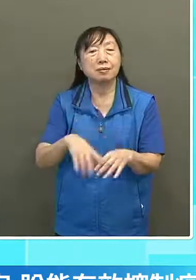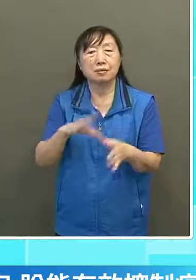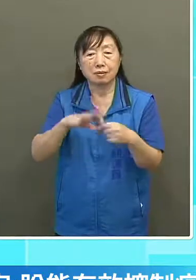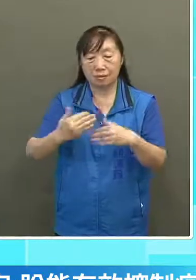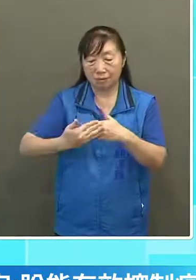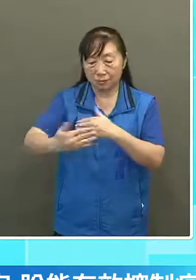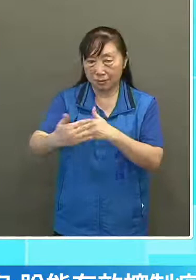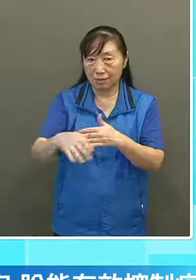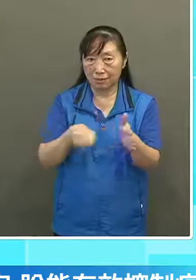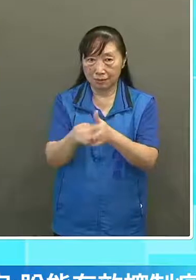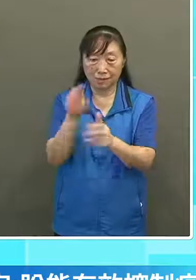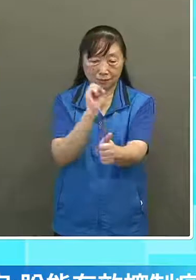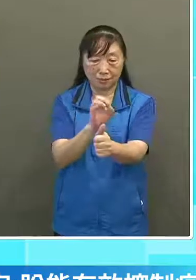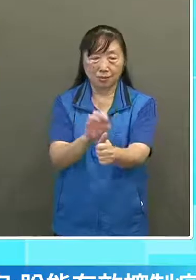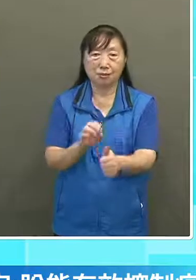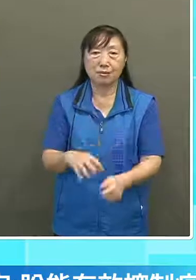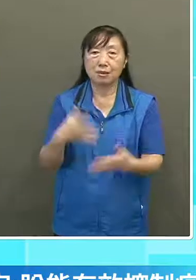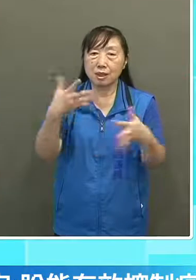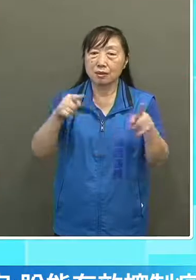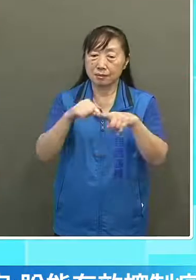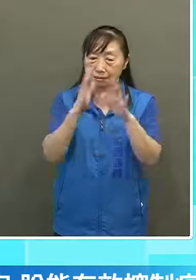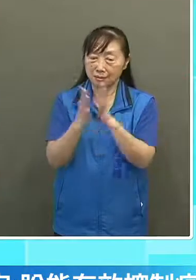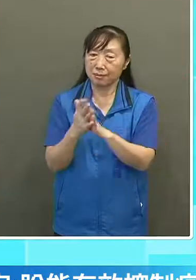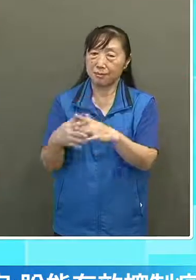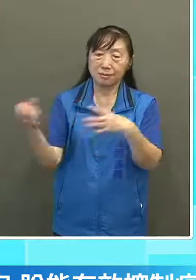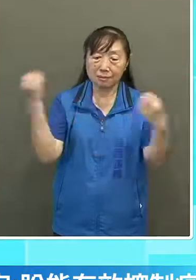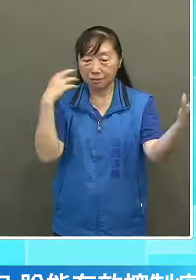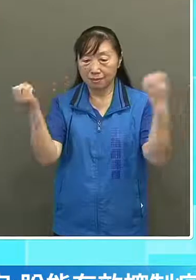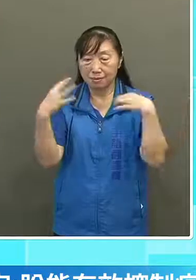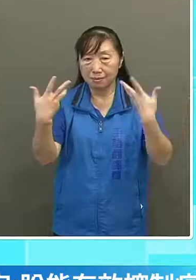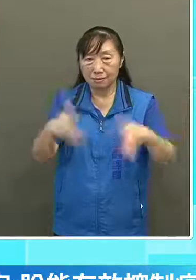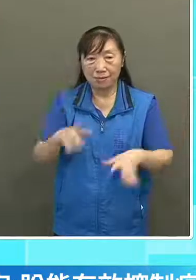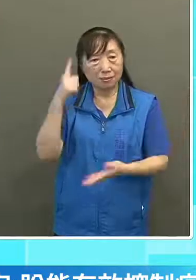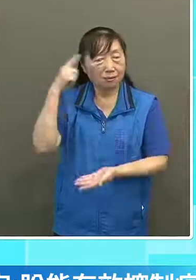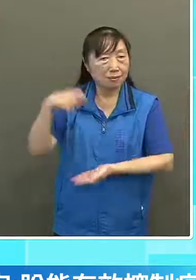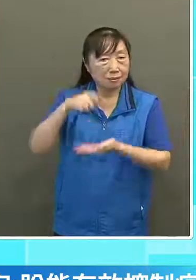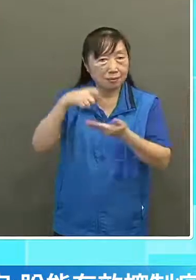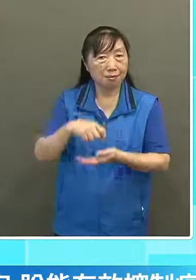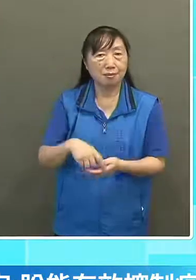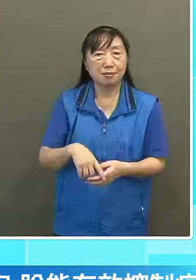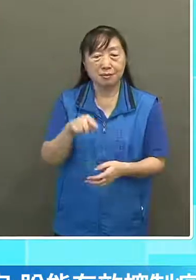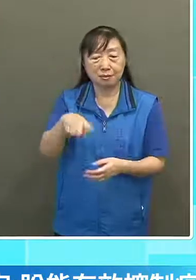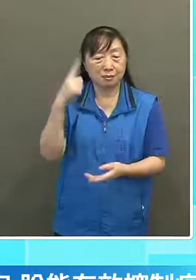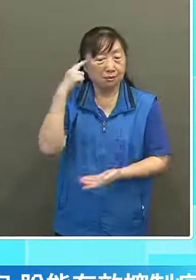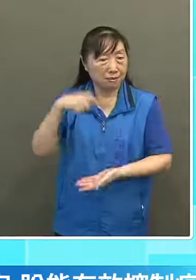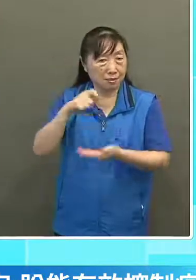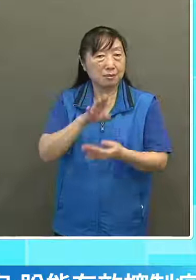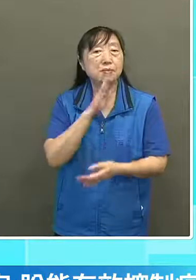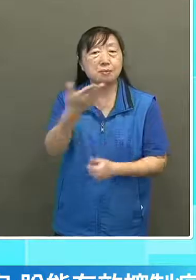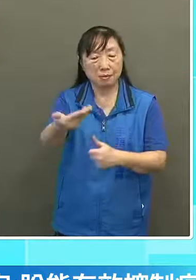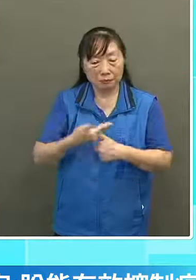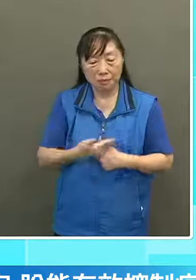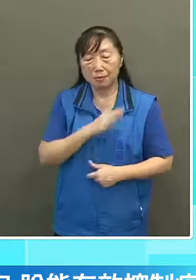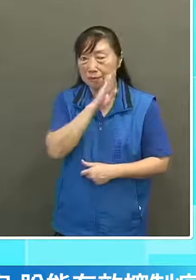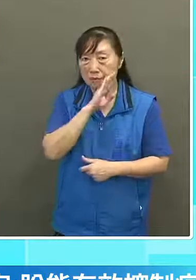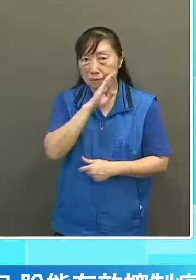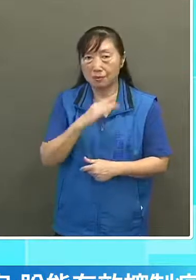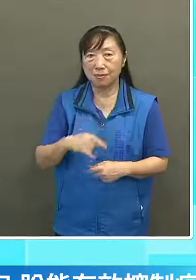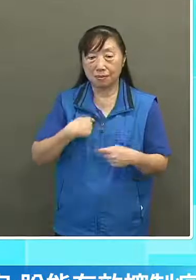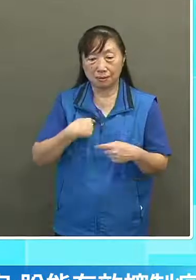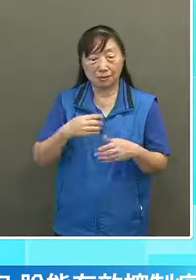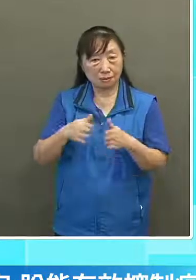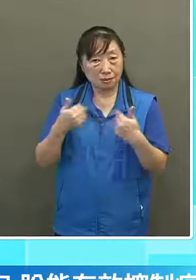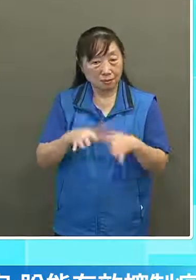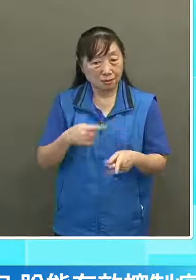断提醒我们，会有很多人提供给我们不同的意见，这些意见就是给我们当参考。我们第一个要了